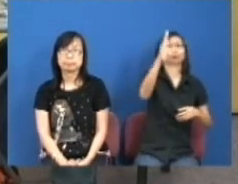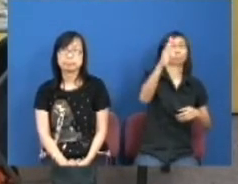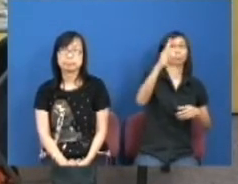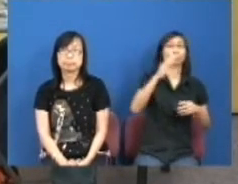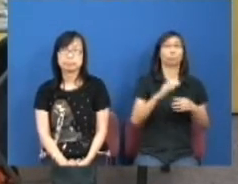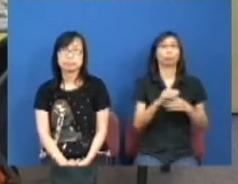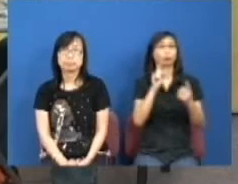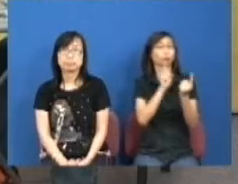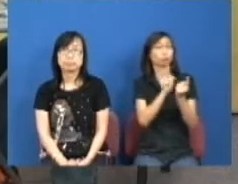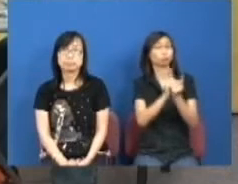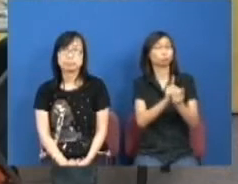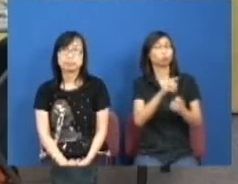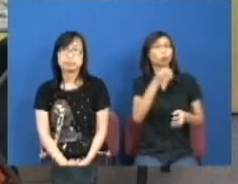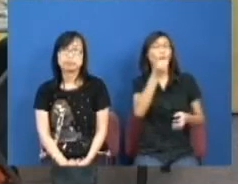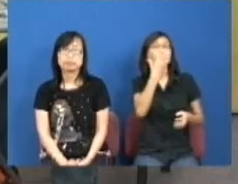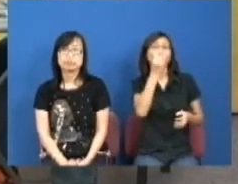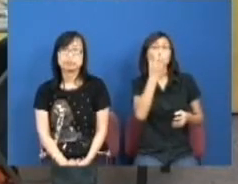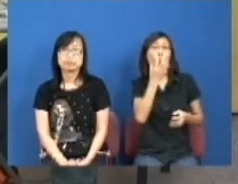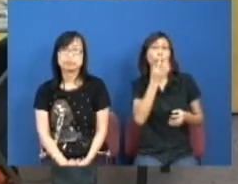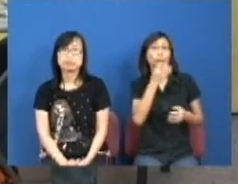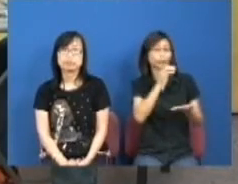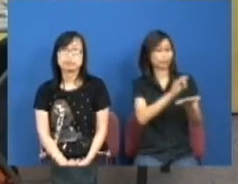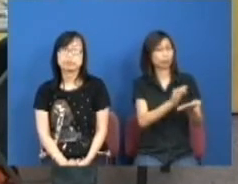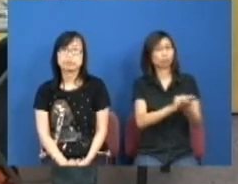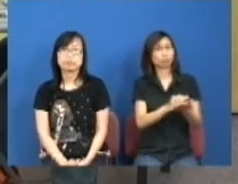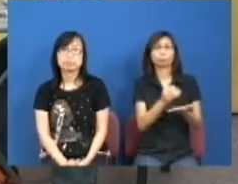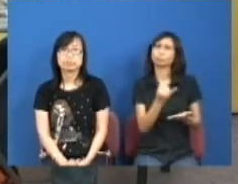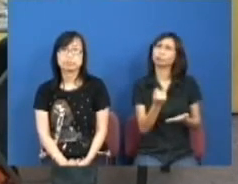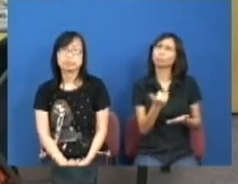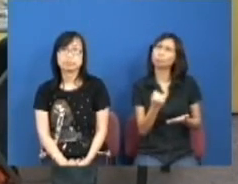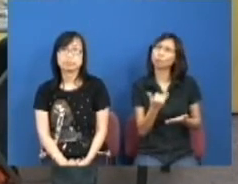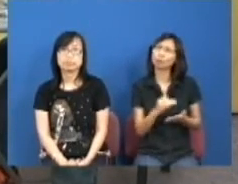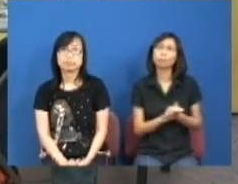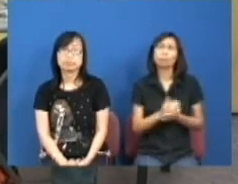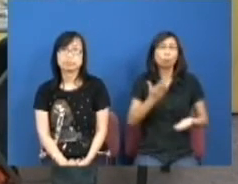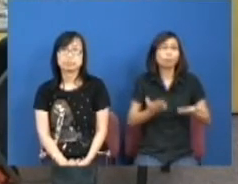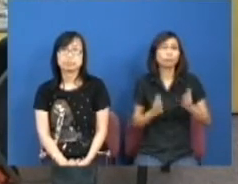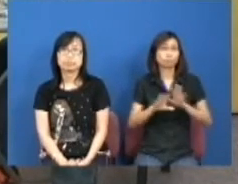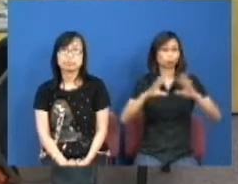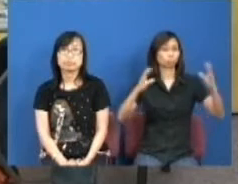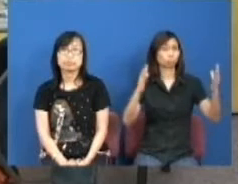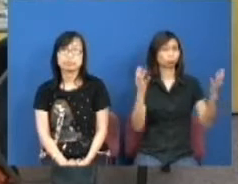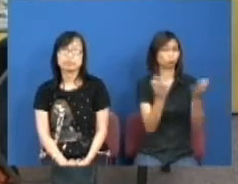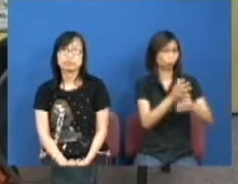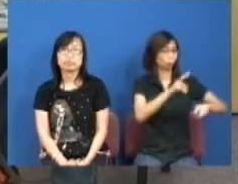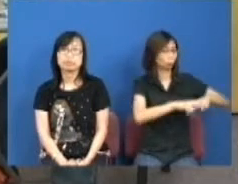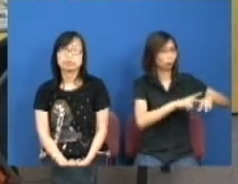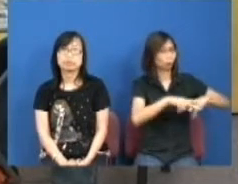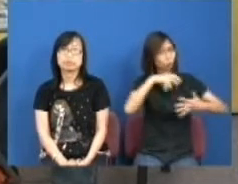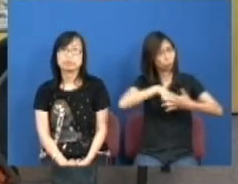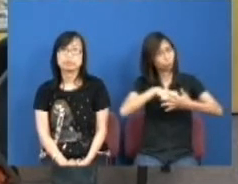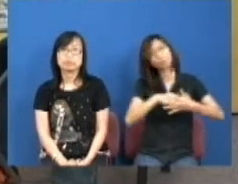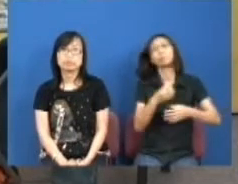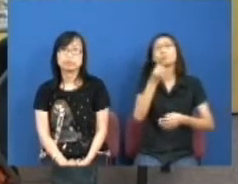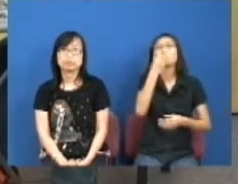於香港自身嘅政治地位，或者喺成個中國裏邊香港位置入面，甚至就係話好